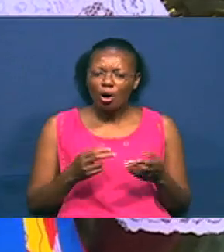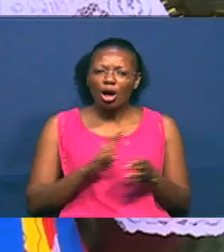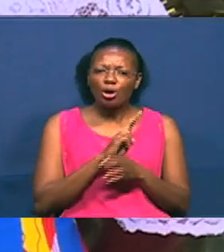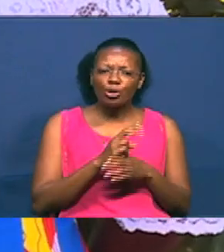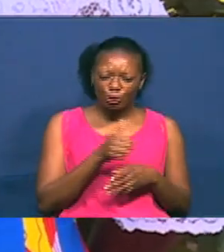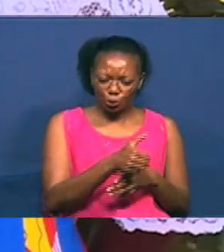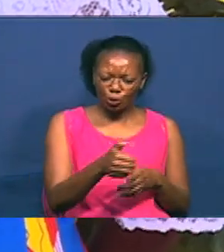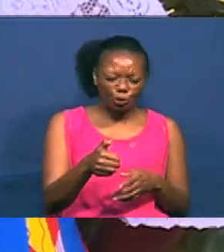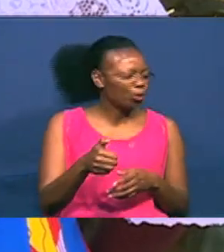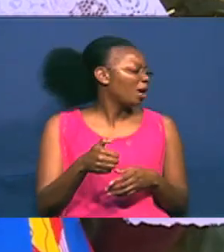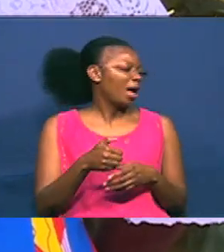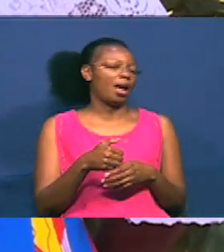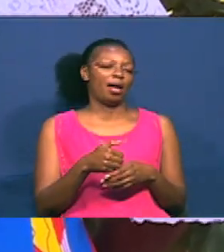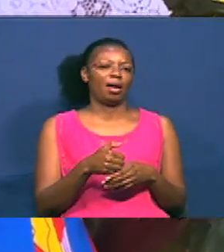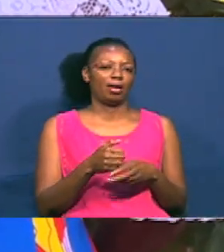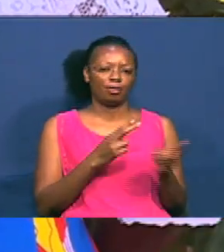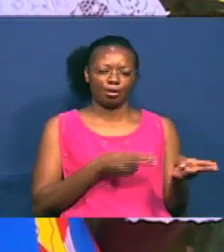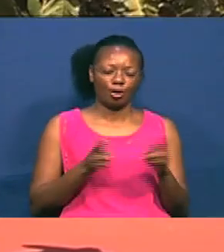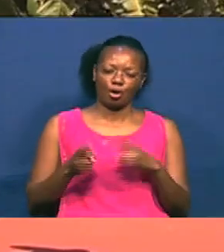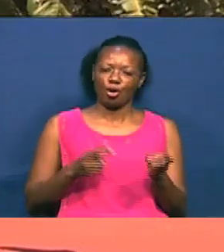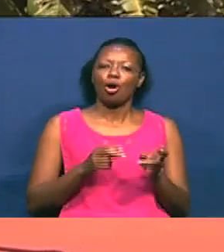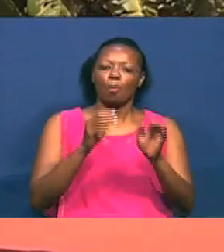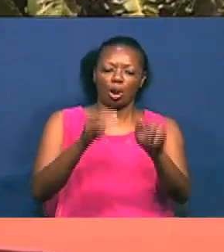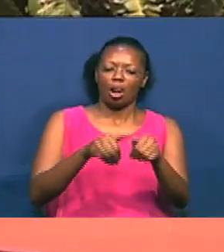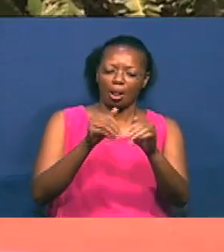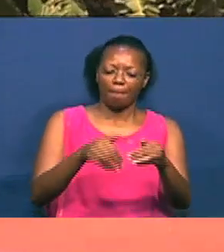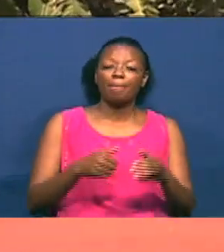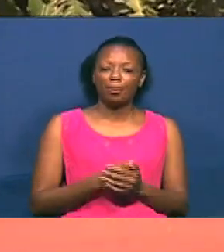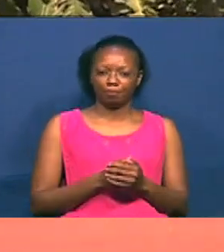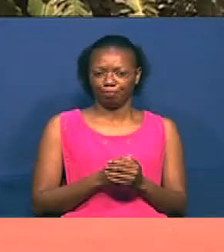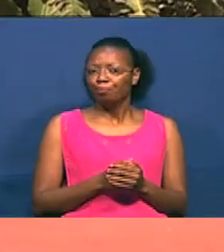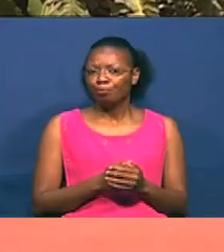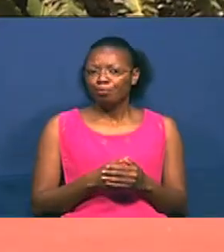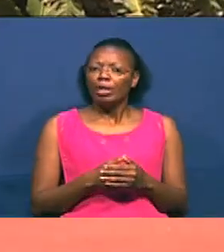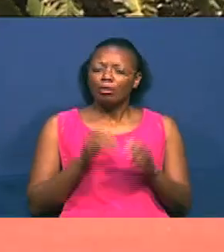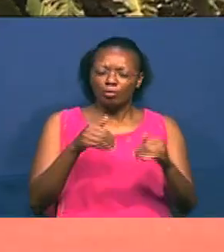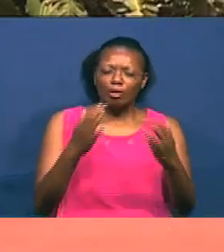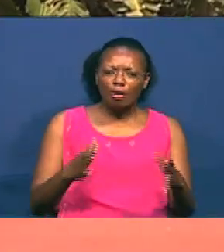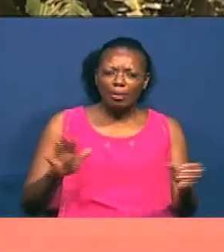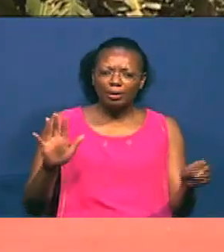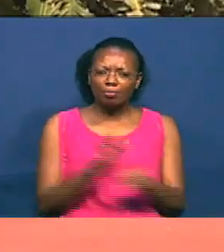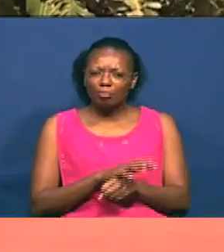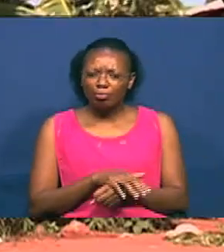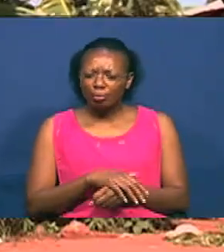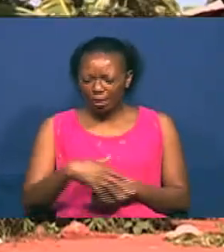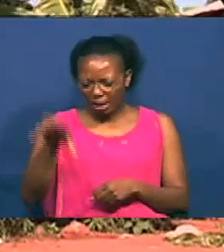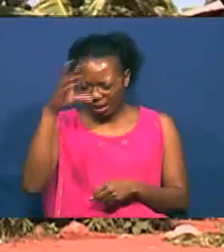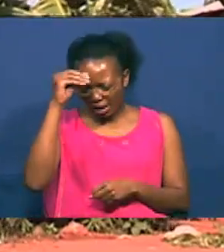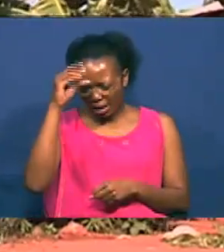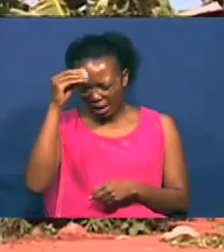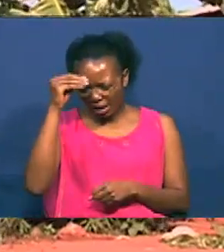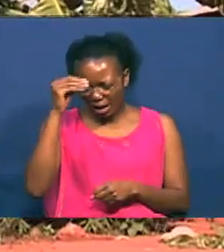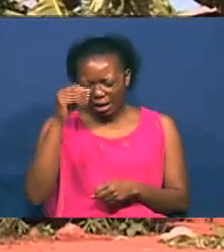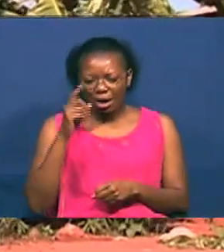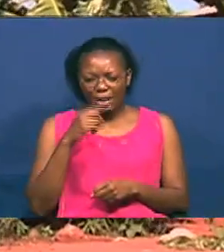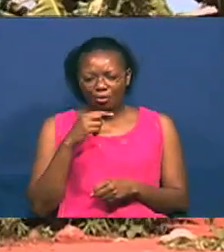bila madawa, yani organic farming. Wakulima wengi baada ya kupata mafunzo ya kuboresha kilimo chao,